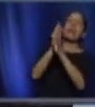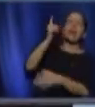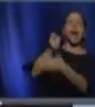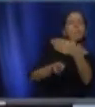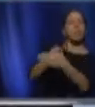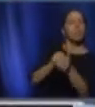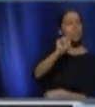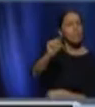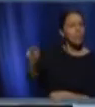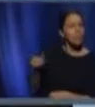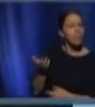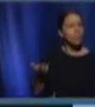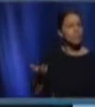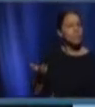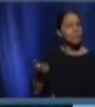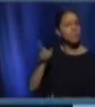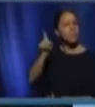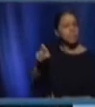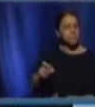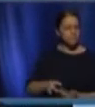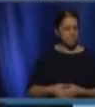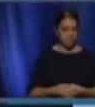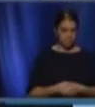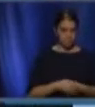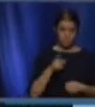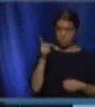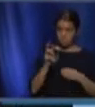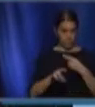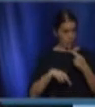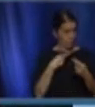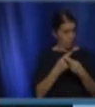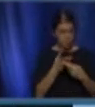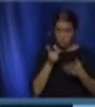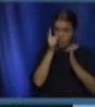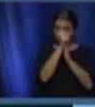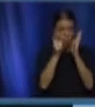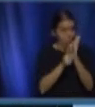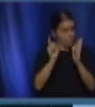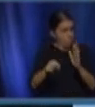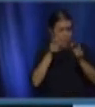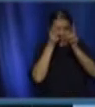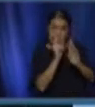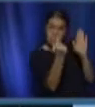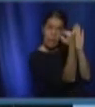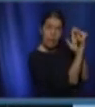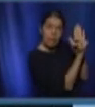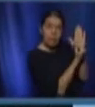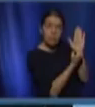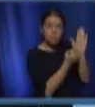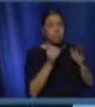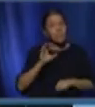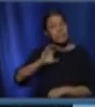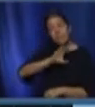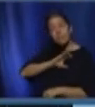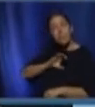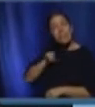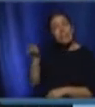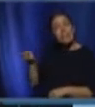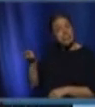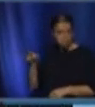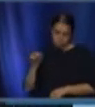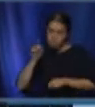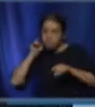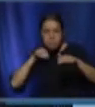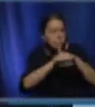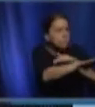doit être respectée, donc on va s'assurer avec les policiers que les lois soient respectées, donc les gyms ne peuvent pas être ouverts.